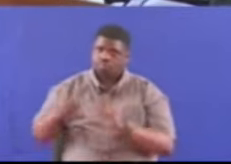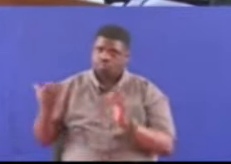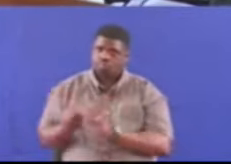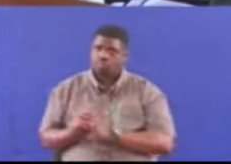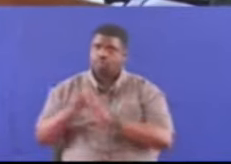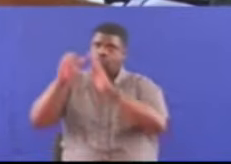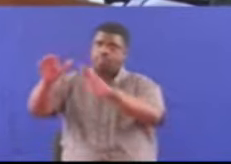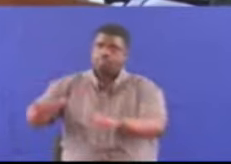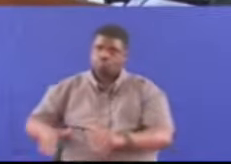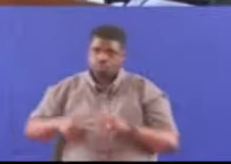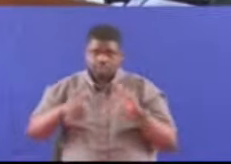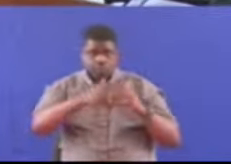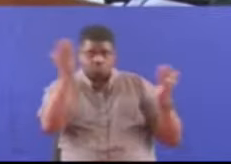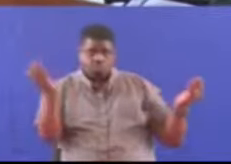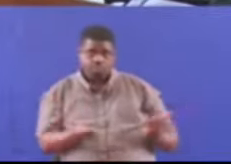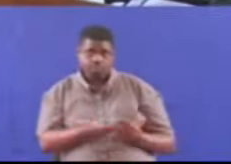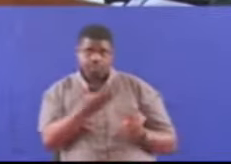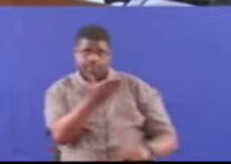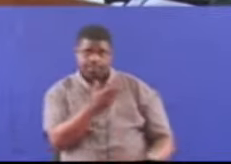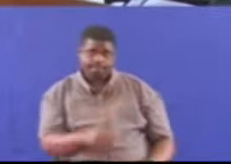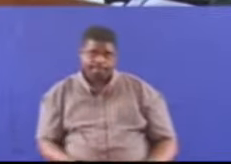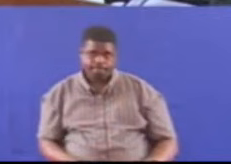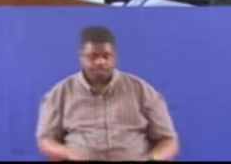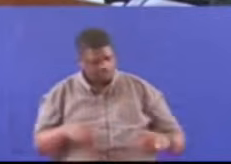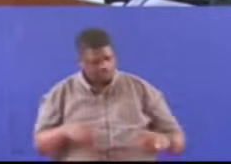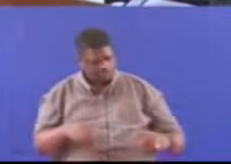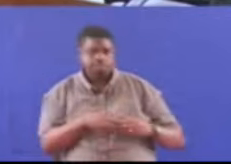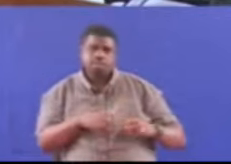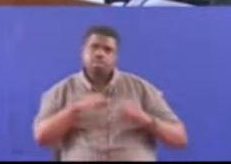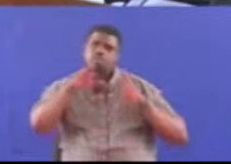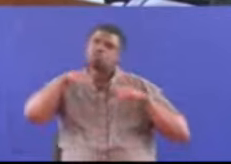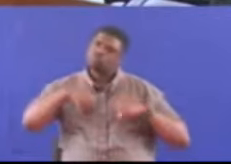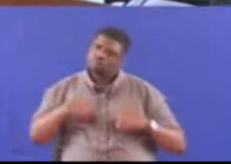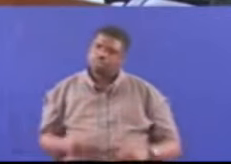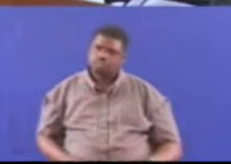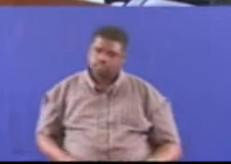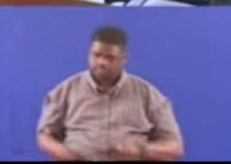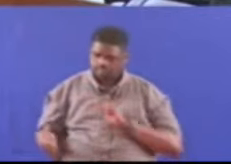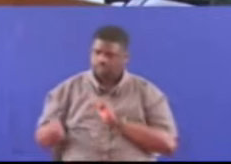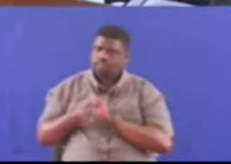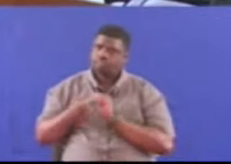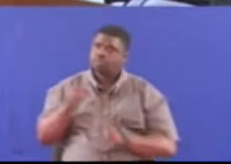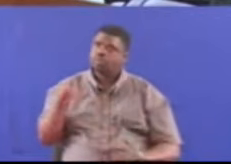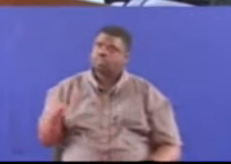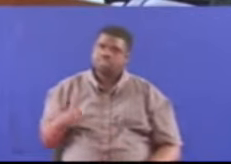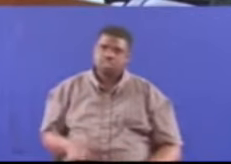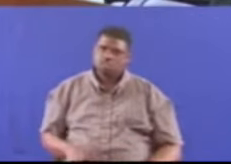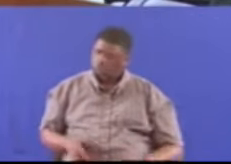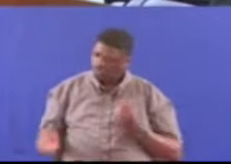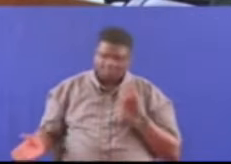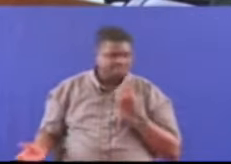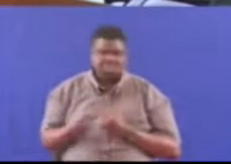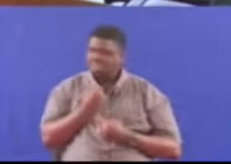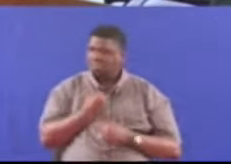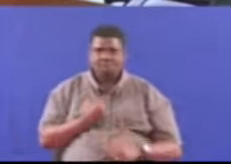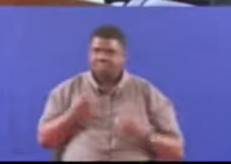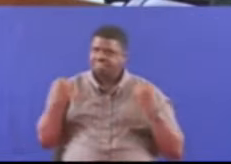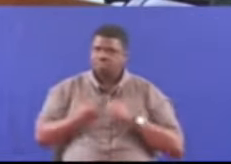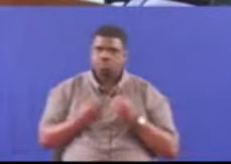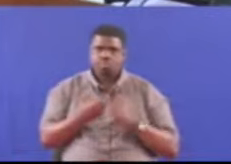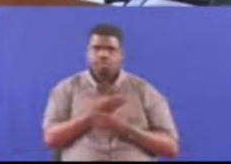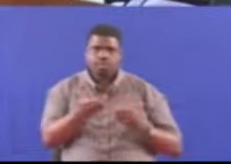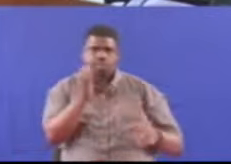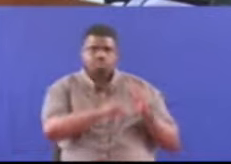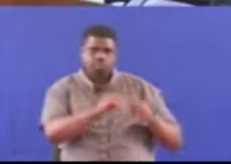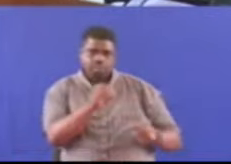Duniani, kamati inakiri kwamba jambo hili lisingeweza kufanikiwa bila mchango